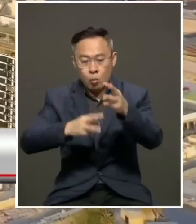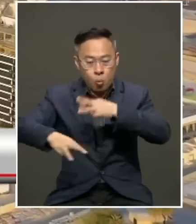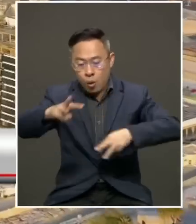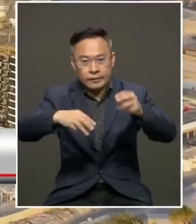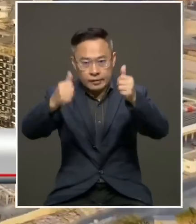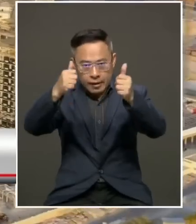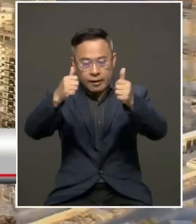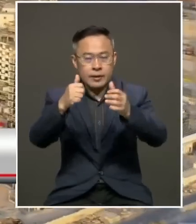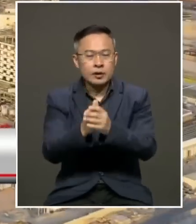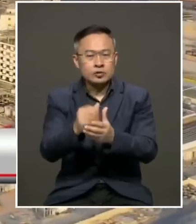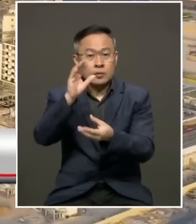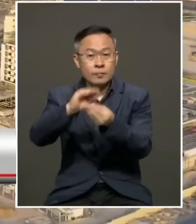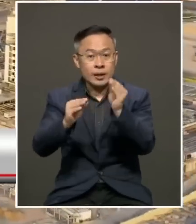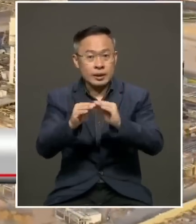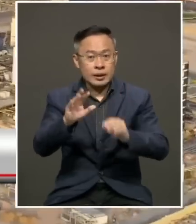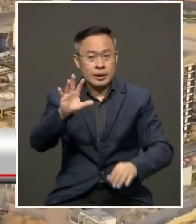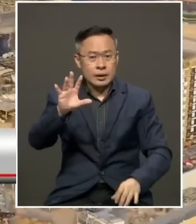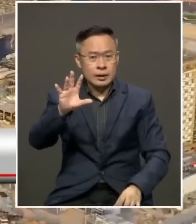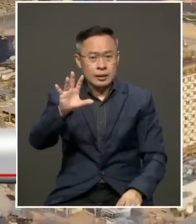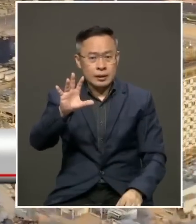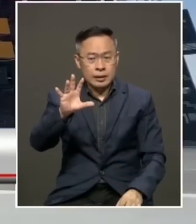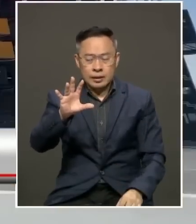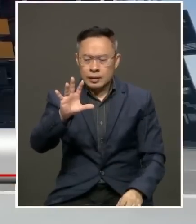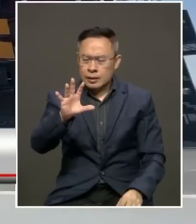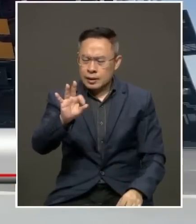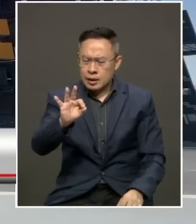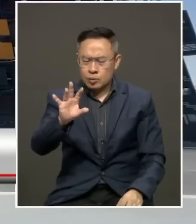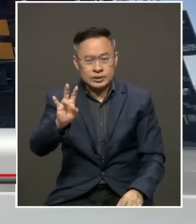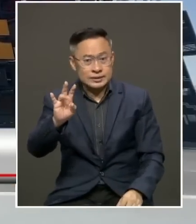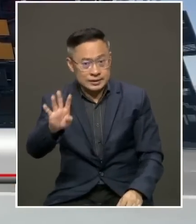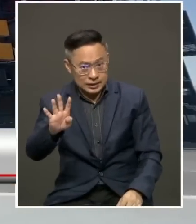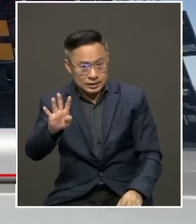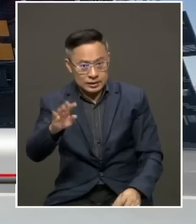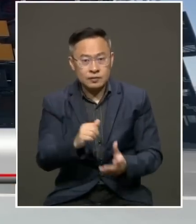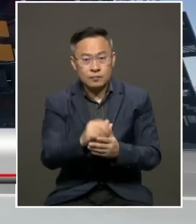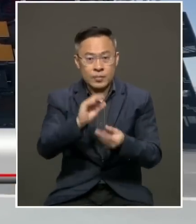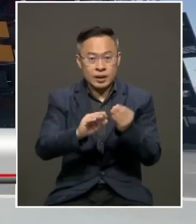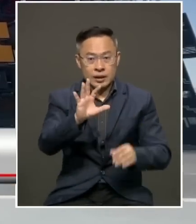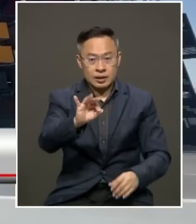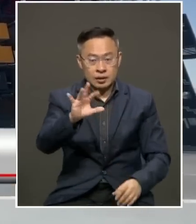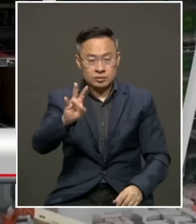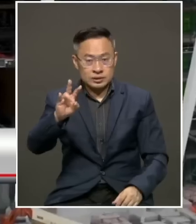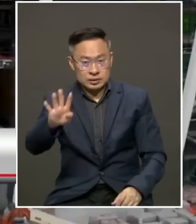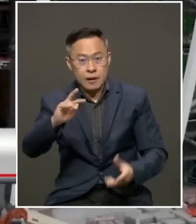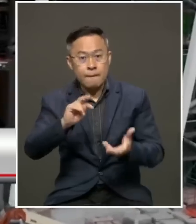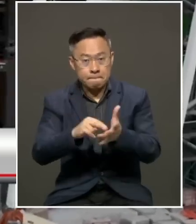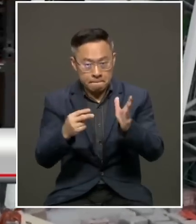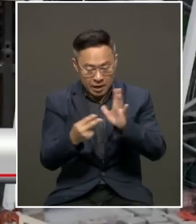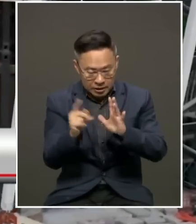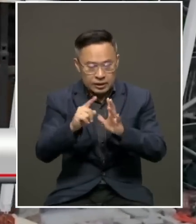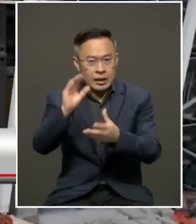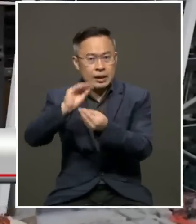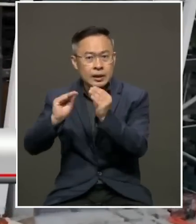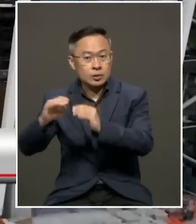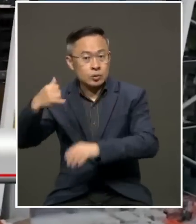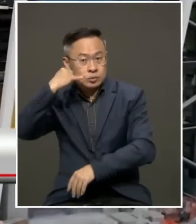ยังมาจากจำนวนตู้คอนเทนเนอร์นะคะที่ใช้สร้างด้วยเออเอามาลิ้งเอามาเชื่อมโยงกันซึ่งสนามกีฬาแห่ง